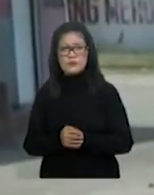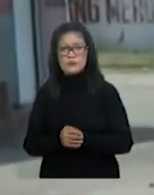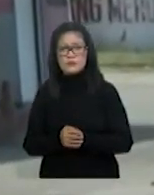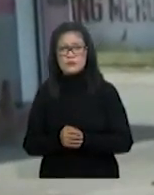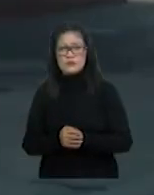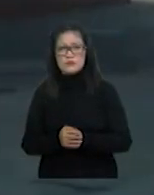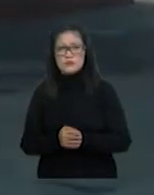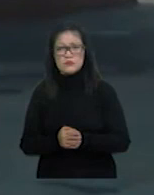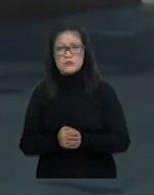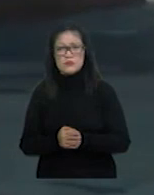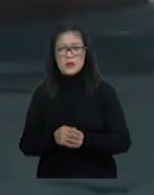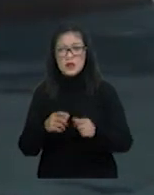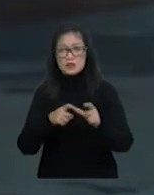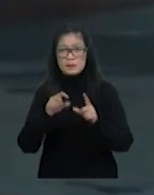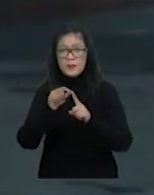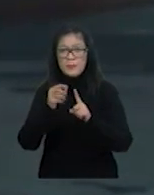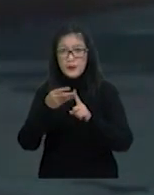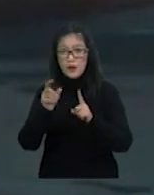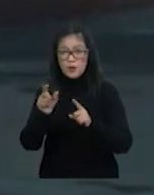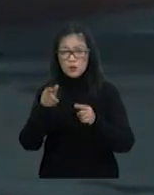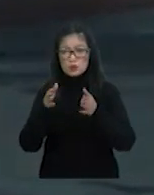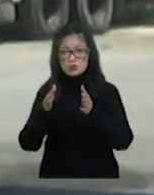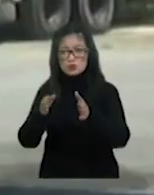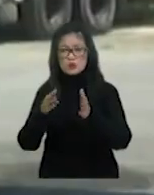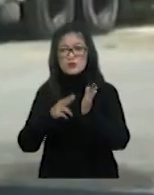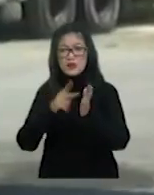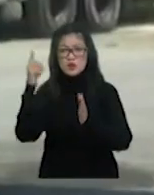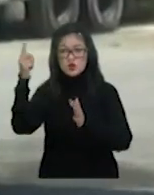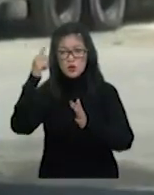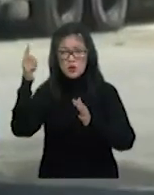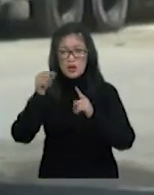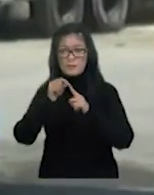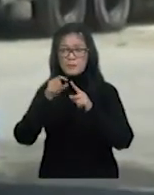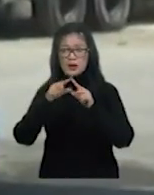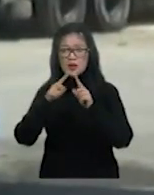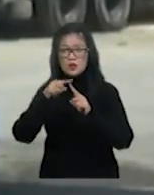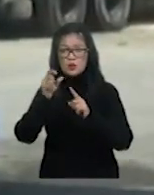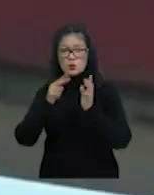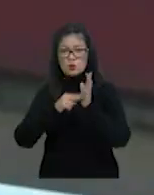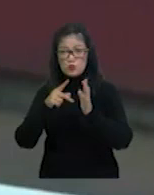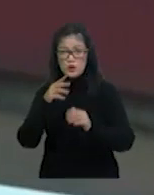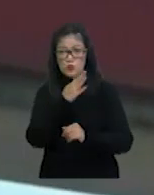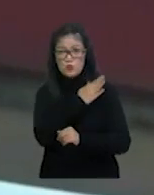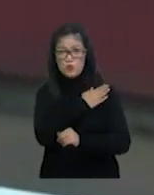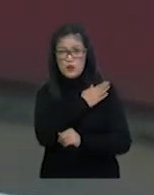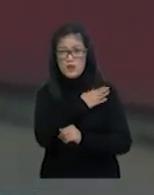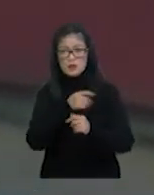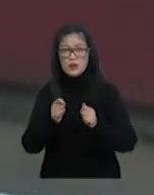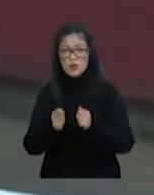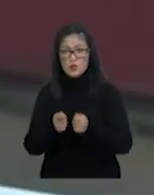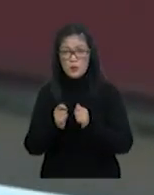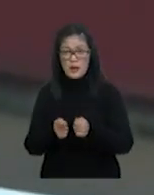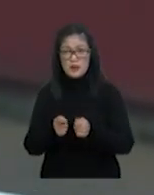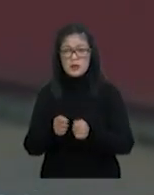SPBU di Jalur Nasional Pantura, tepatnya di Desa Sugih Waras, Kecamatan Jenu, Kabupaten Tuban ini terlihat sepi. Tidak